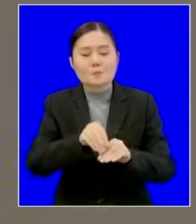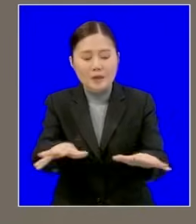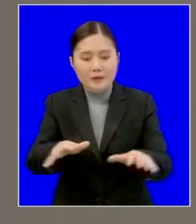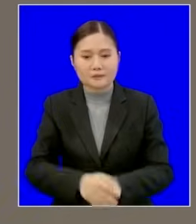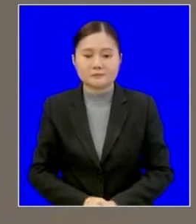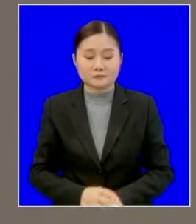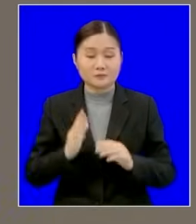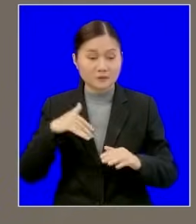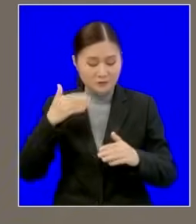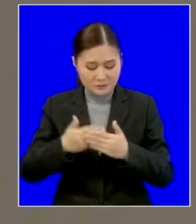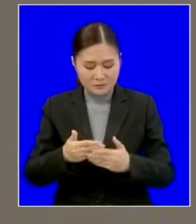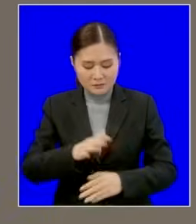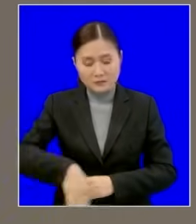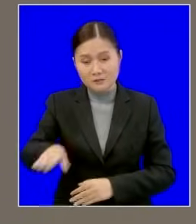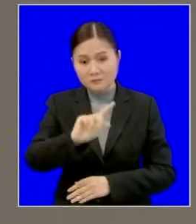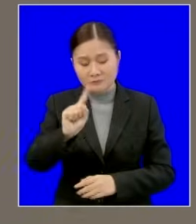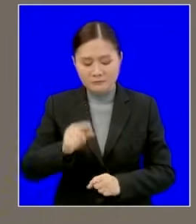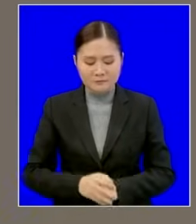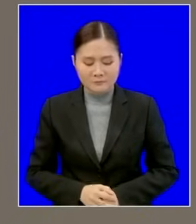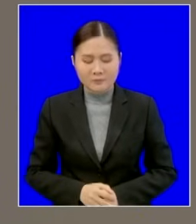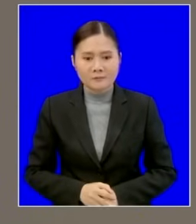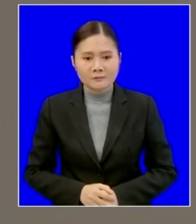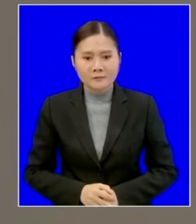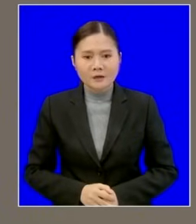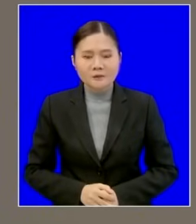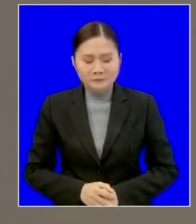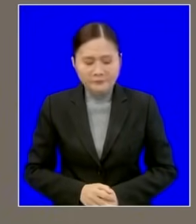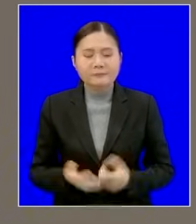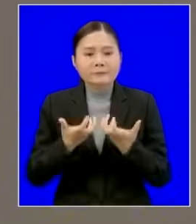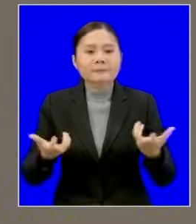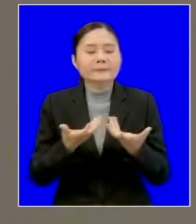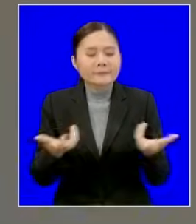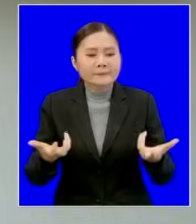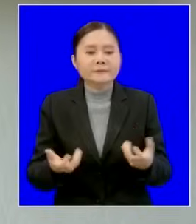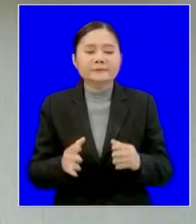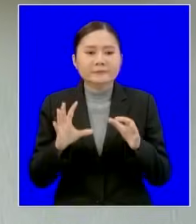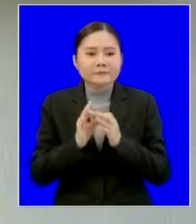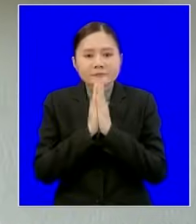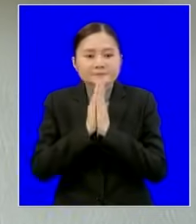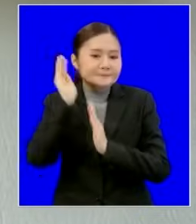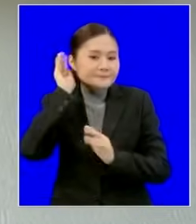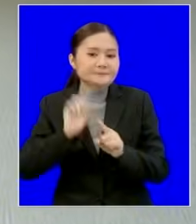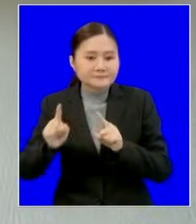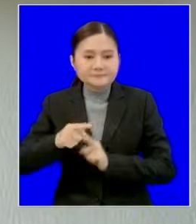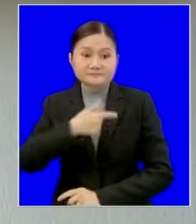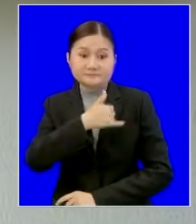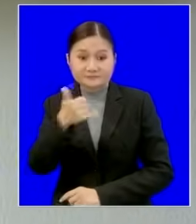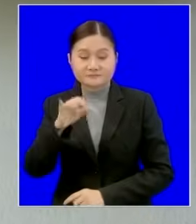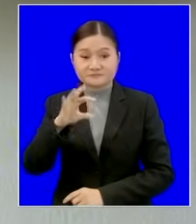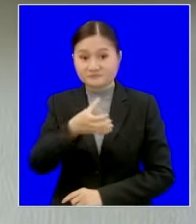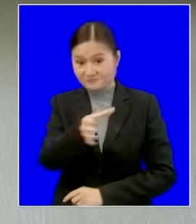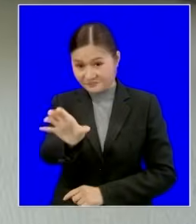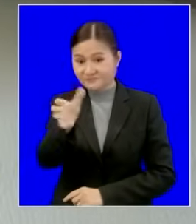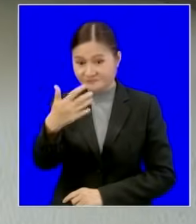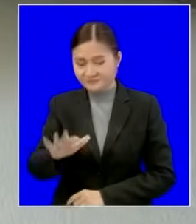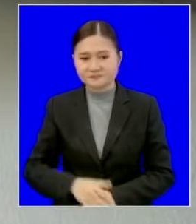มาก็คือว่าท่านผู้ชมคือเธอเนี่ยเป็นคนขายเครื่องรางของขลังสายมูด้วยนะฮะก็ไม่แน่ใจว่าพอเธอโพสต์ลงแบบนี้แ